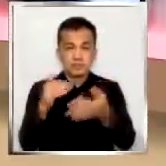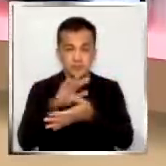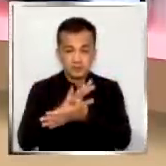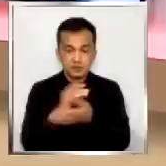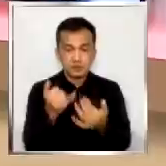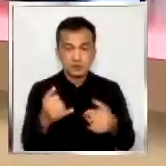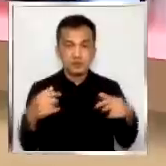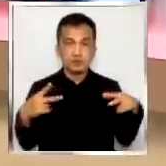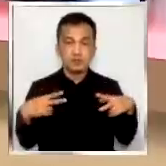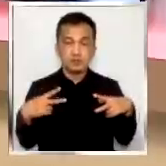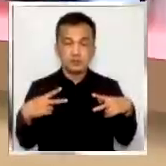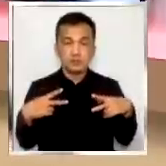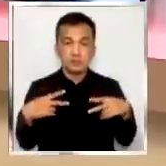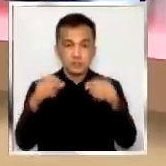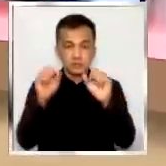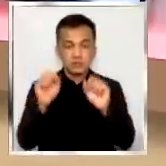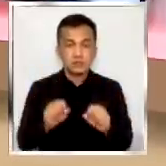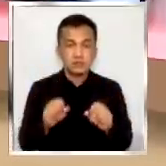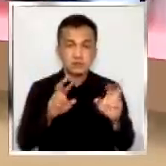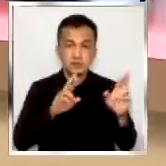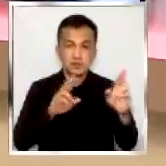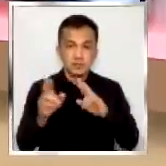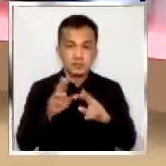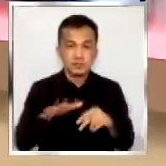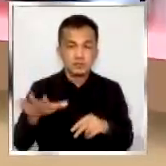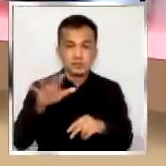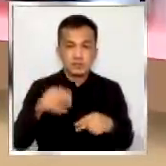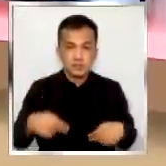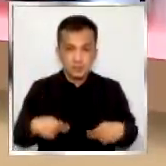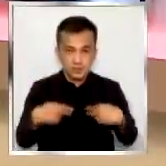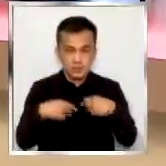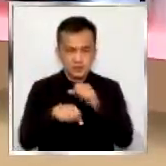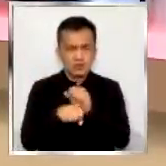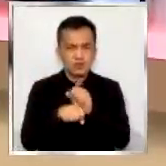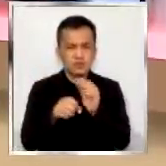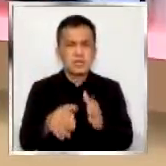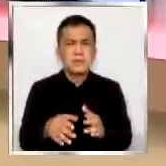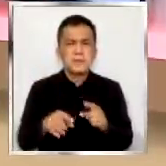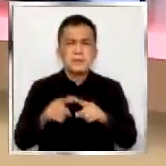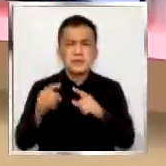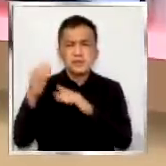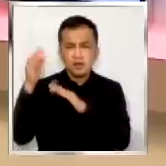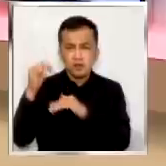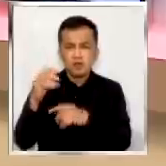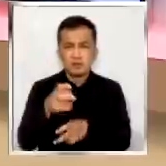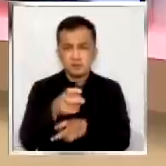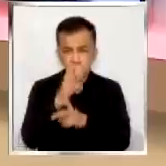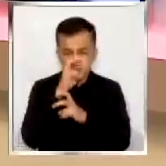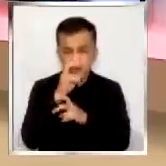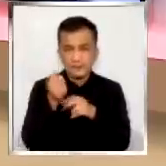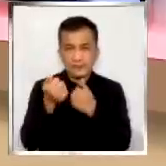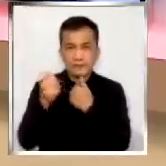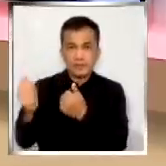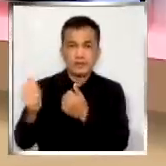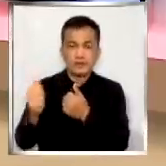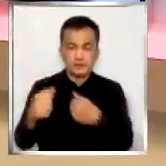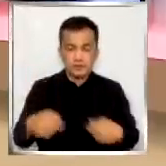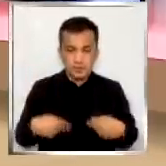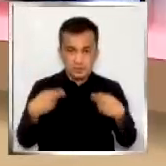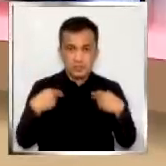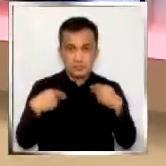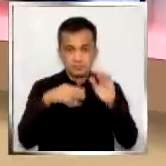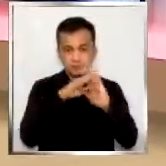season, handa raw dyan ang mga health worker. Pero sana raw mahigpit pa rin sundin ang health protocols. Sa Ilocos Norte,